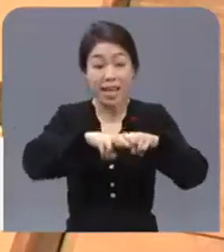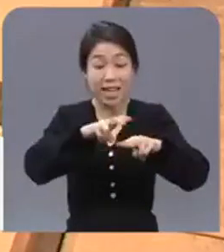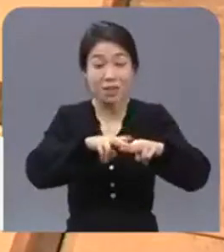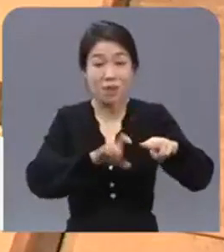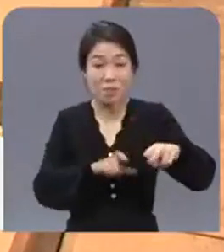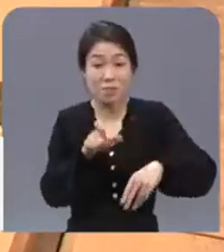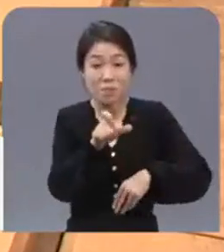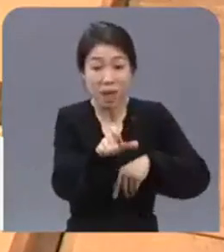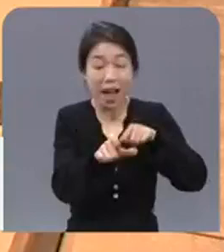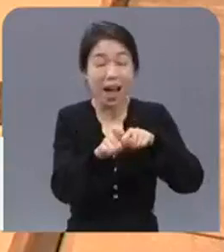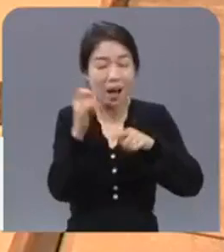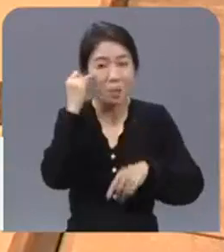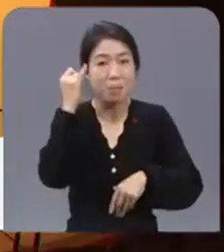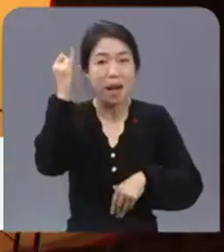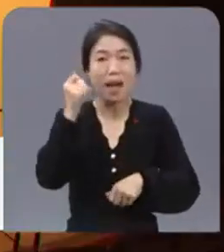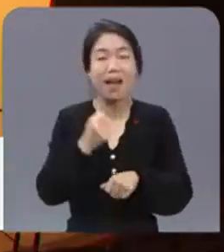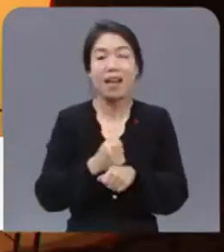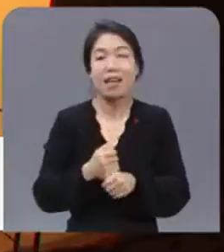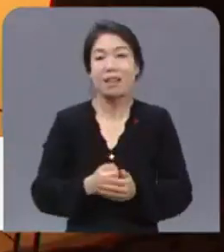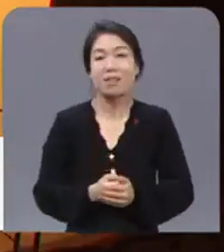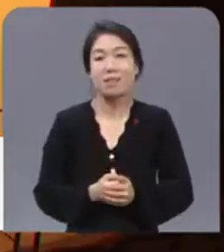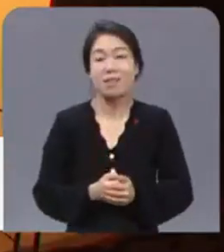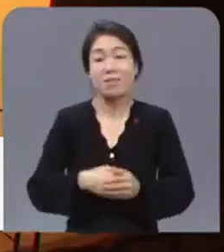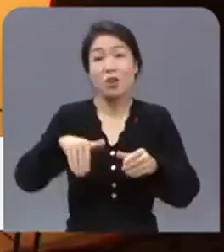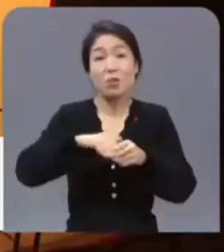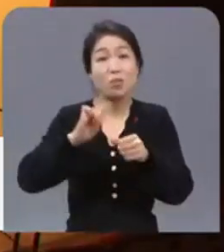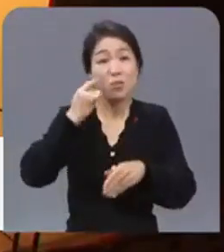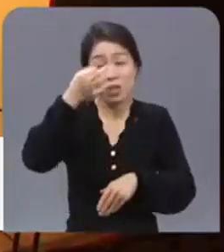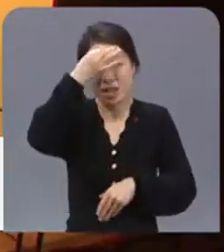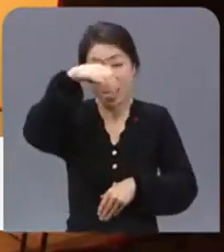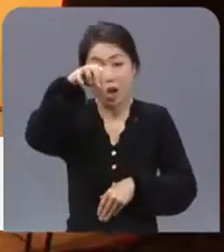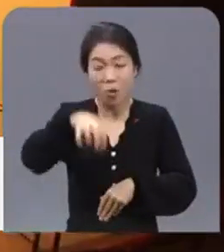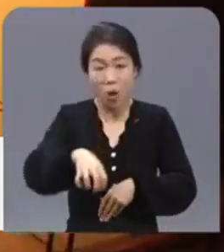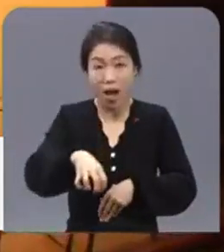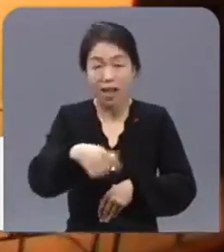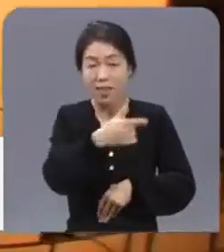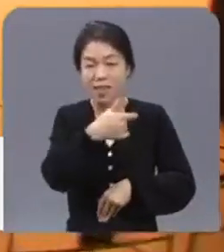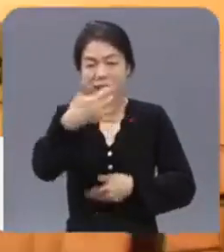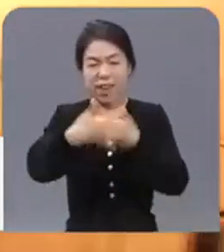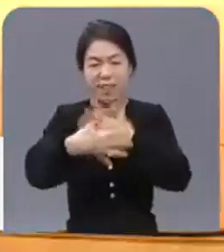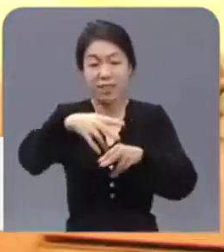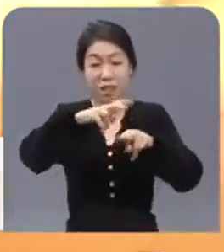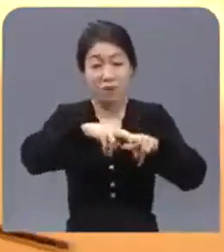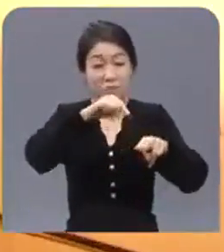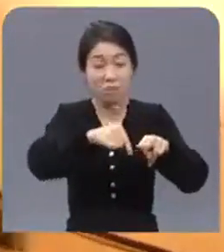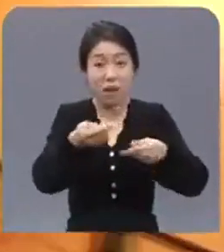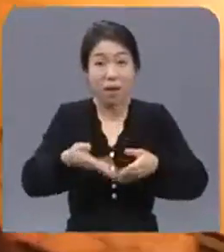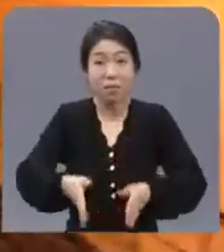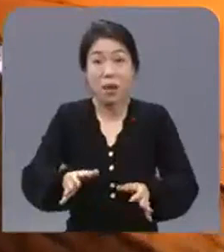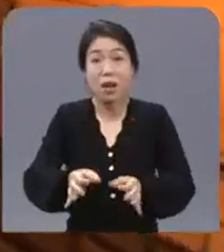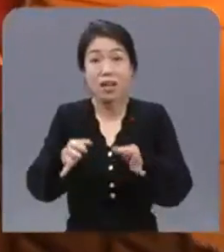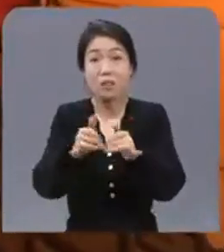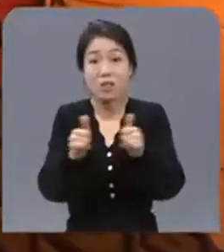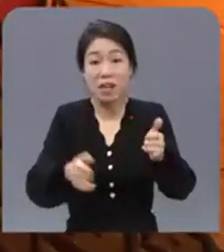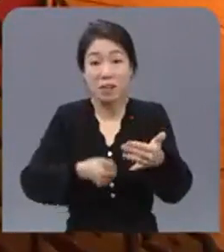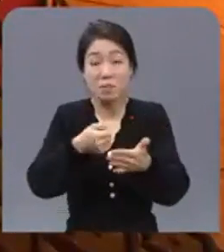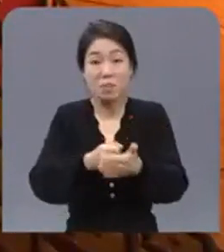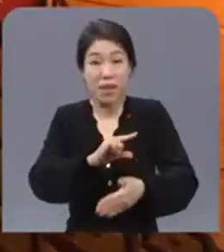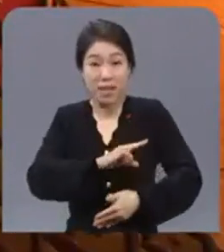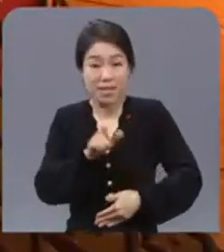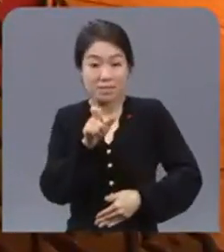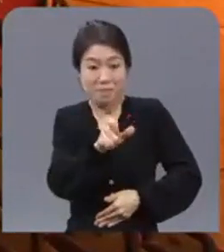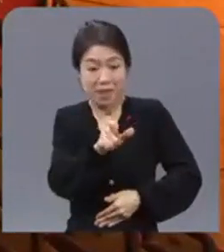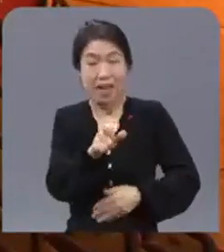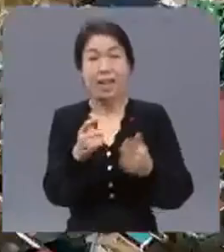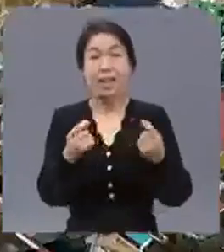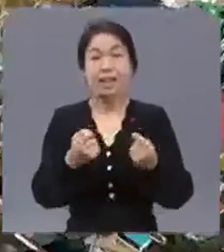네이밍 도네이션을 발굴했습니다 문예회관 대극장 등의 좌석에 고향사랑 기부금을 낸 기부자가 지정하는 이름을